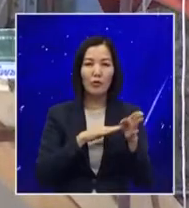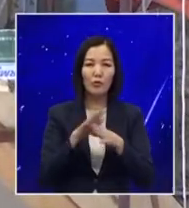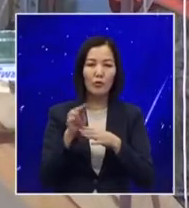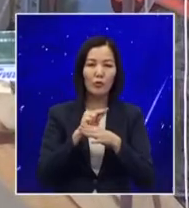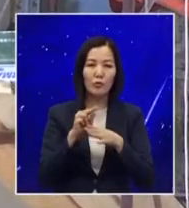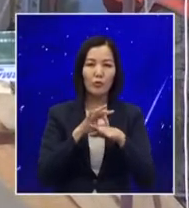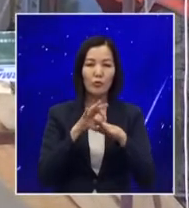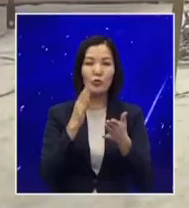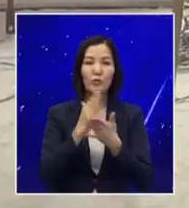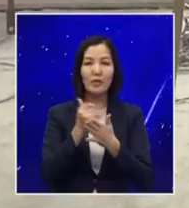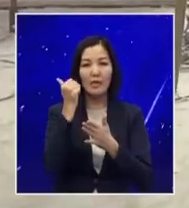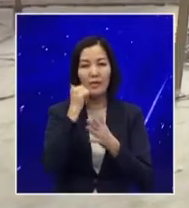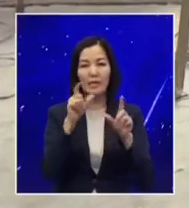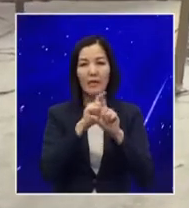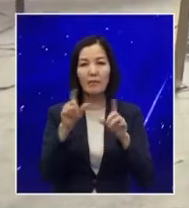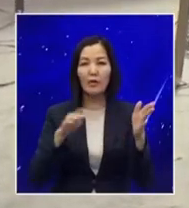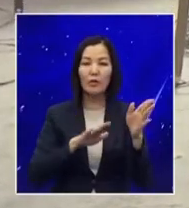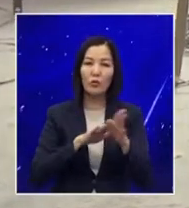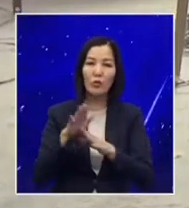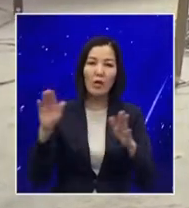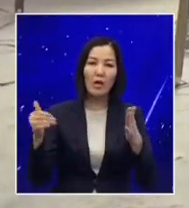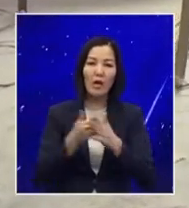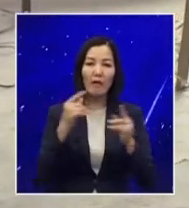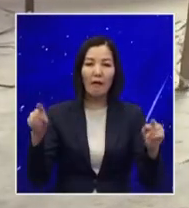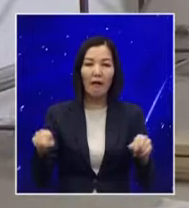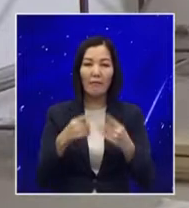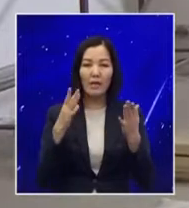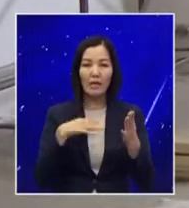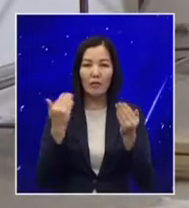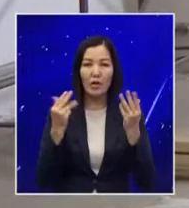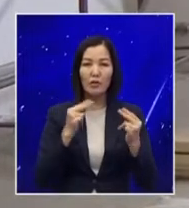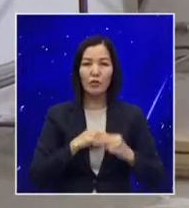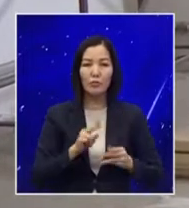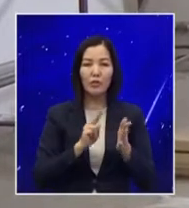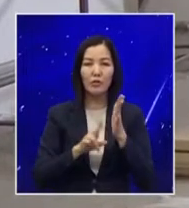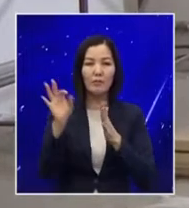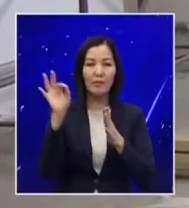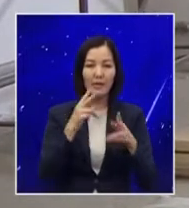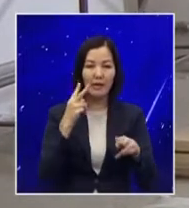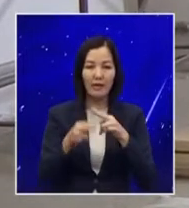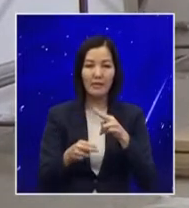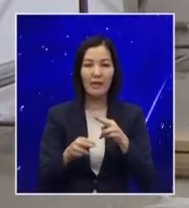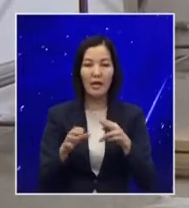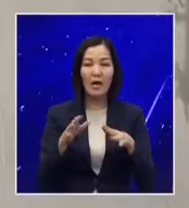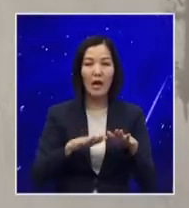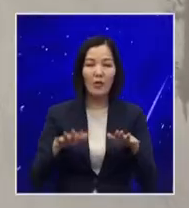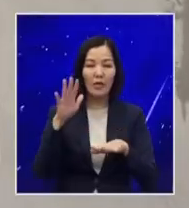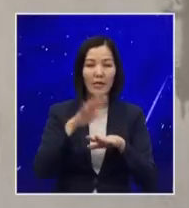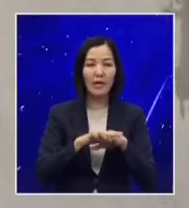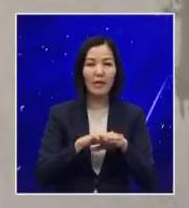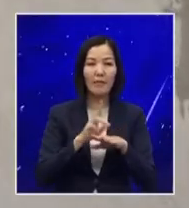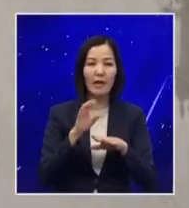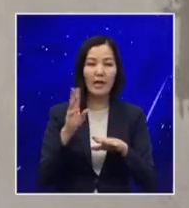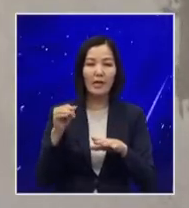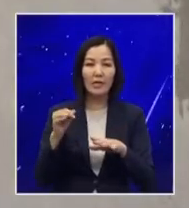жүріп жатыр. Ескі ғимарат толық қайта қалпына келтірілуде. Қазір жұмыстың 70% аяқталды. Аудан әкімі қараша айында